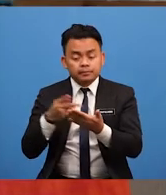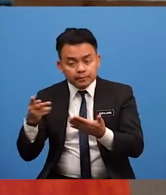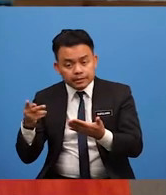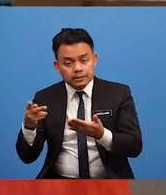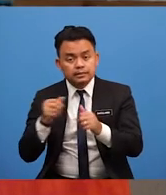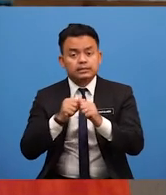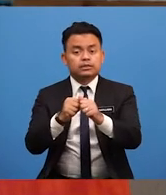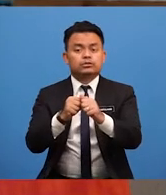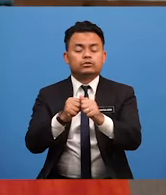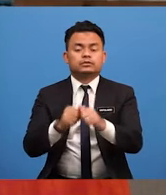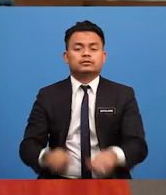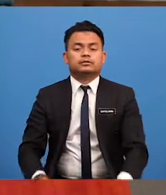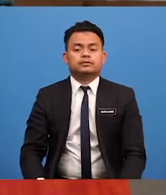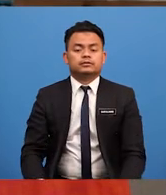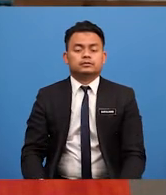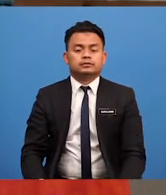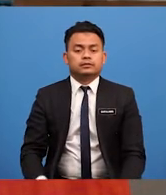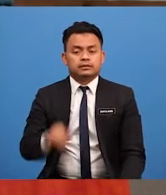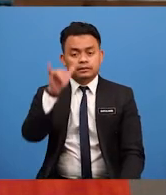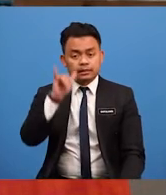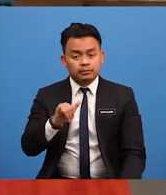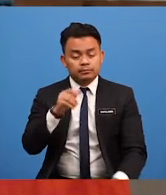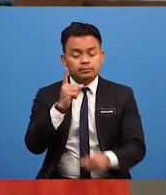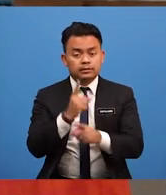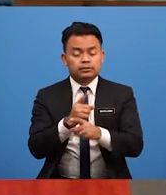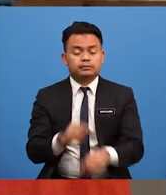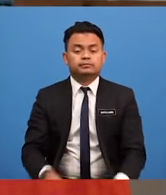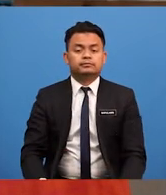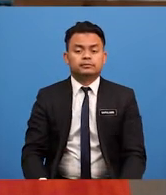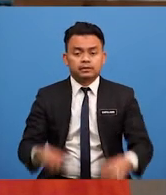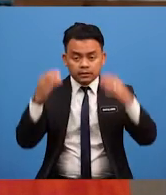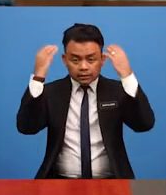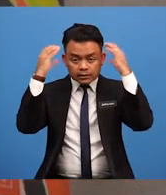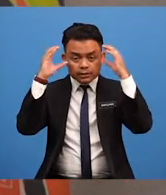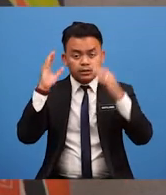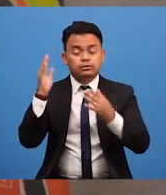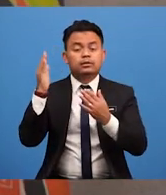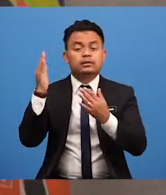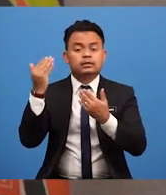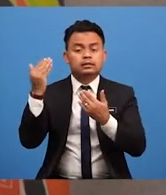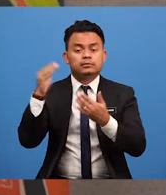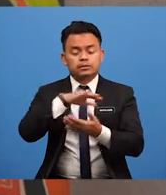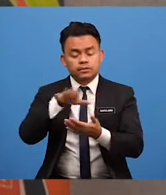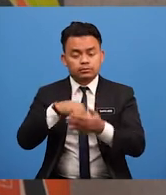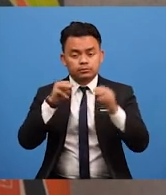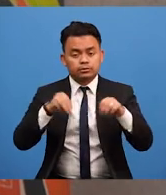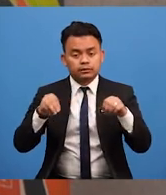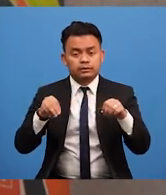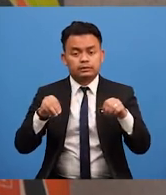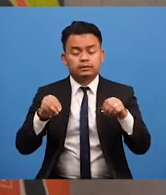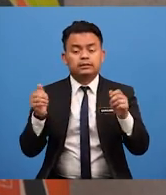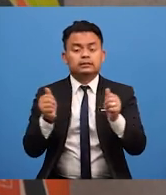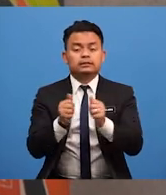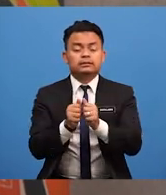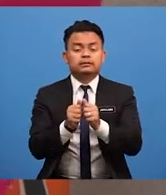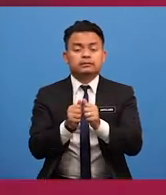Saya berharap semua murid dapat mengikuti episod ini dengan bersedia dengan buku nota